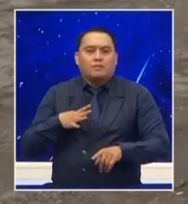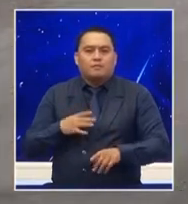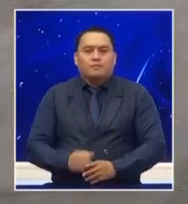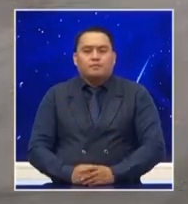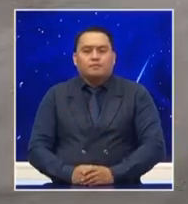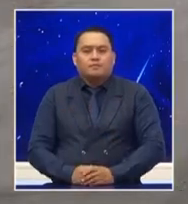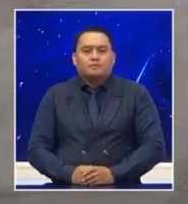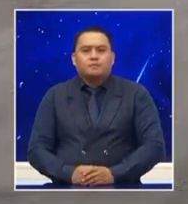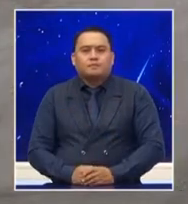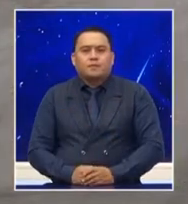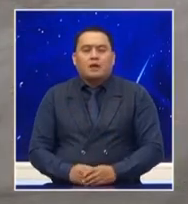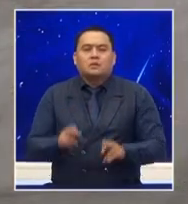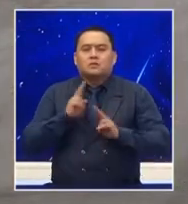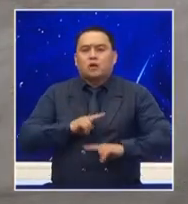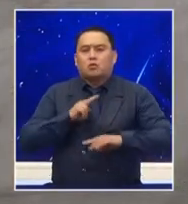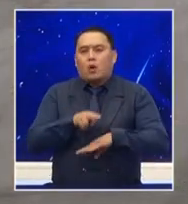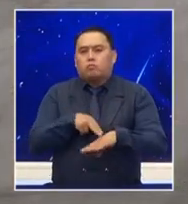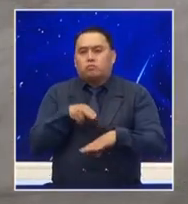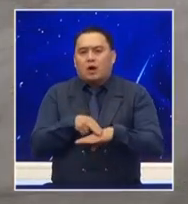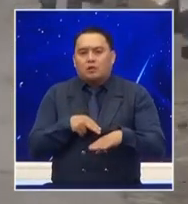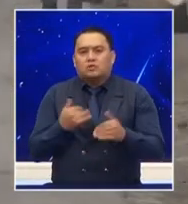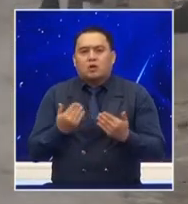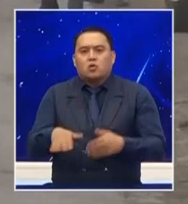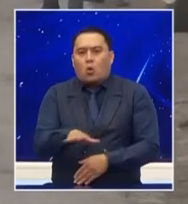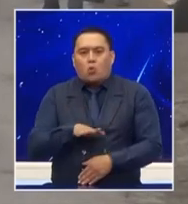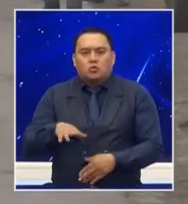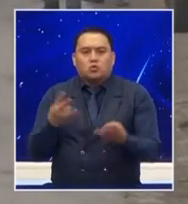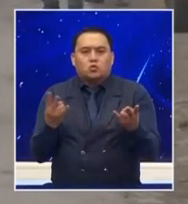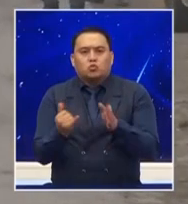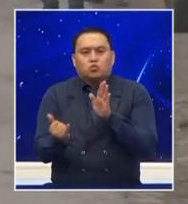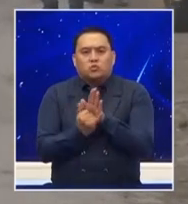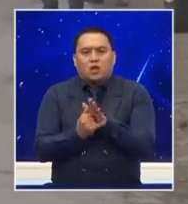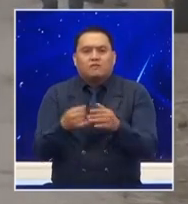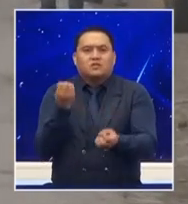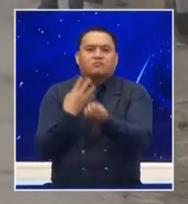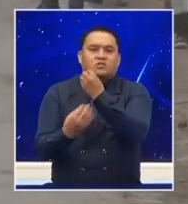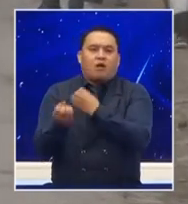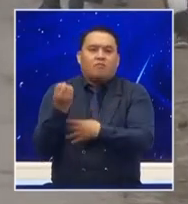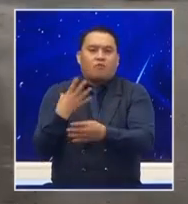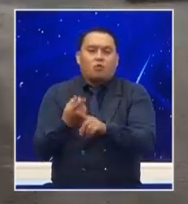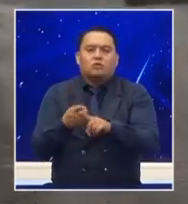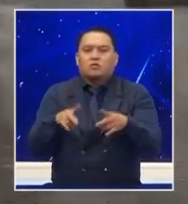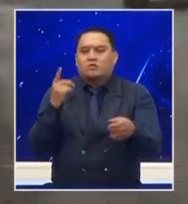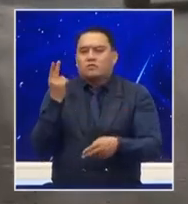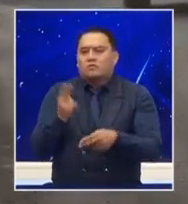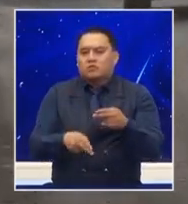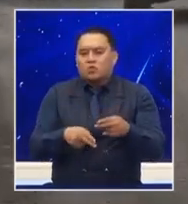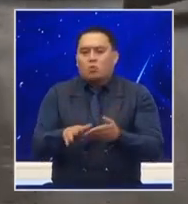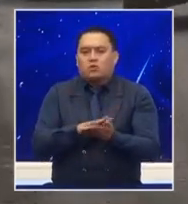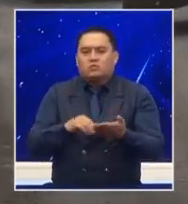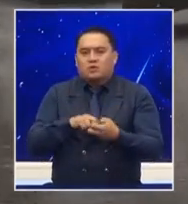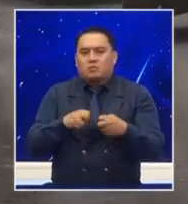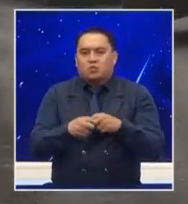машин. Так, по словам сотрудника полиции, на этом участке необходимо установить светофор. Однако это окончательно не искоренит